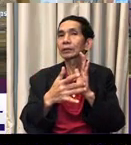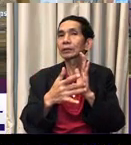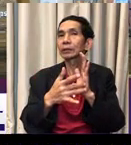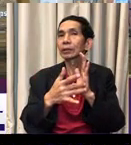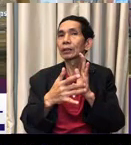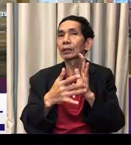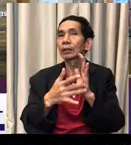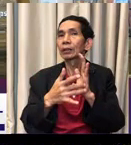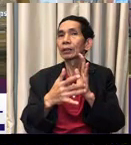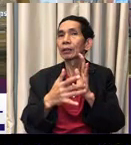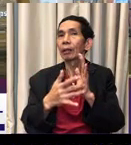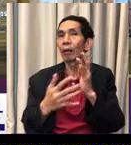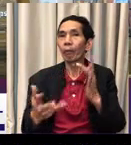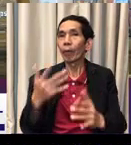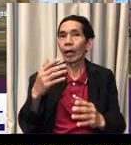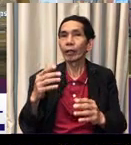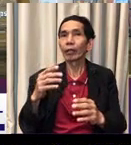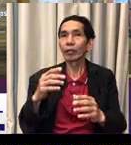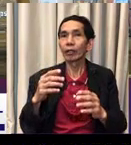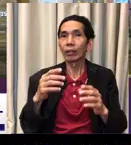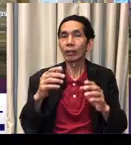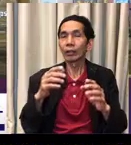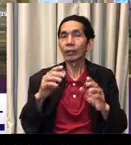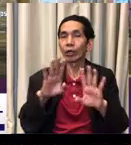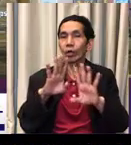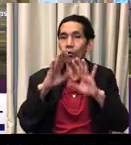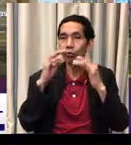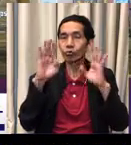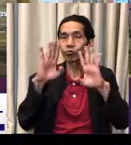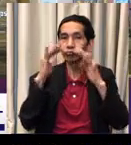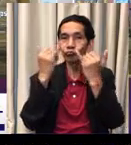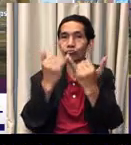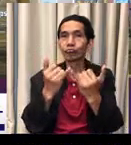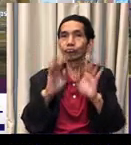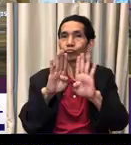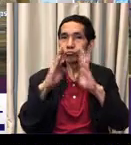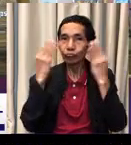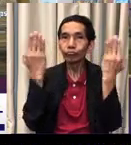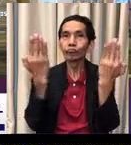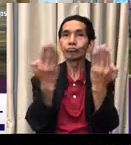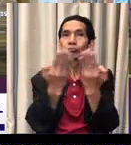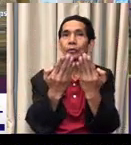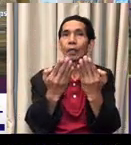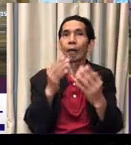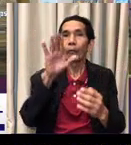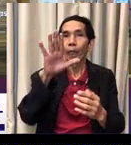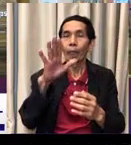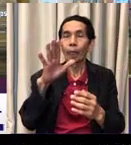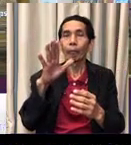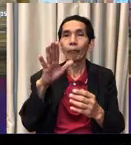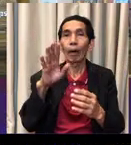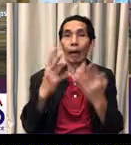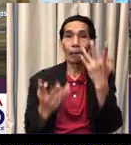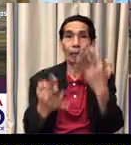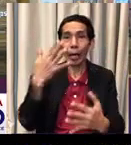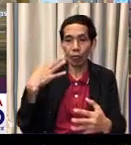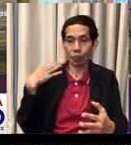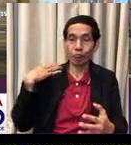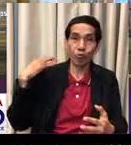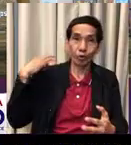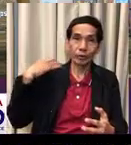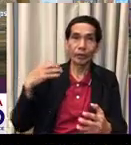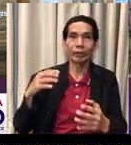Text Fire Brigade. Ayun yung yung sa volunteer. Fire volunteer. Iyan yung sa